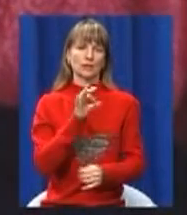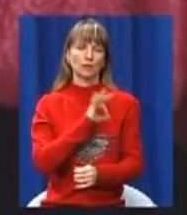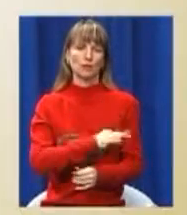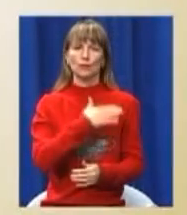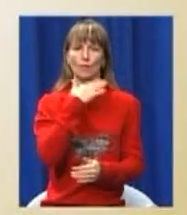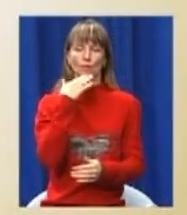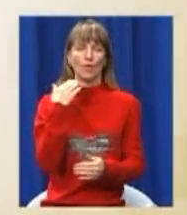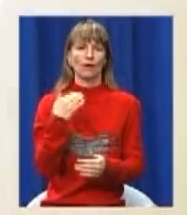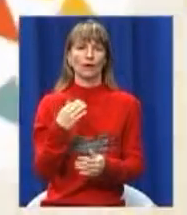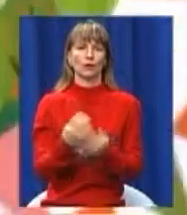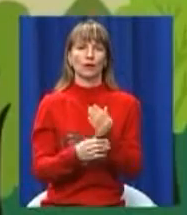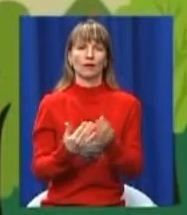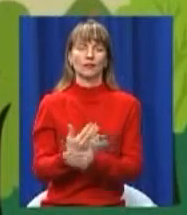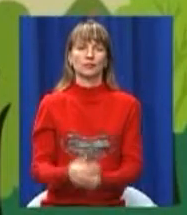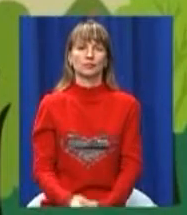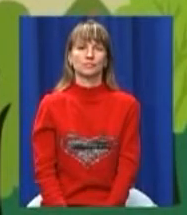призначення.